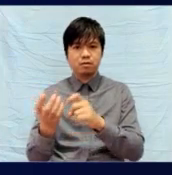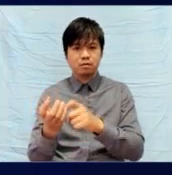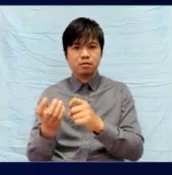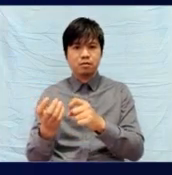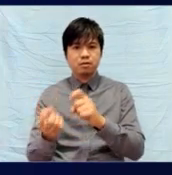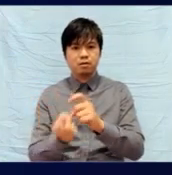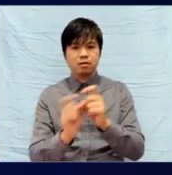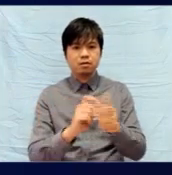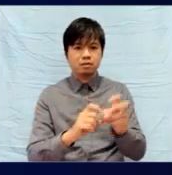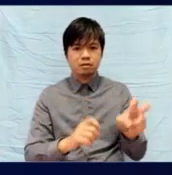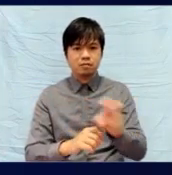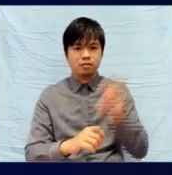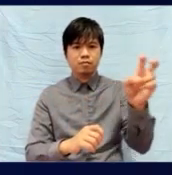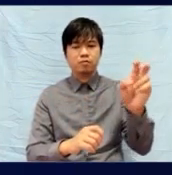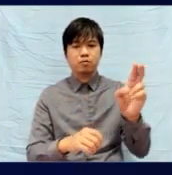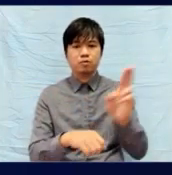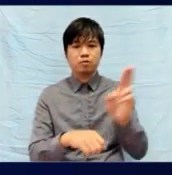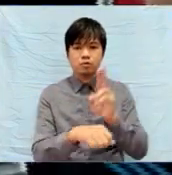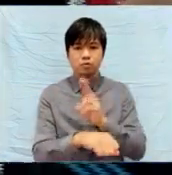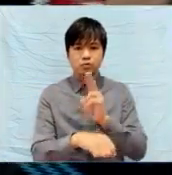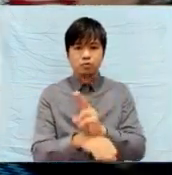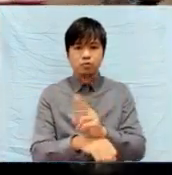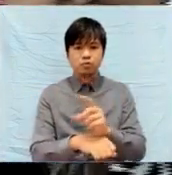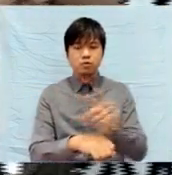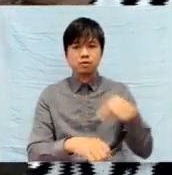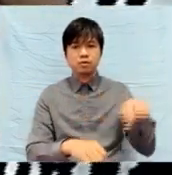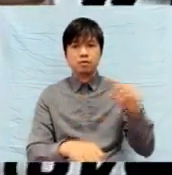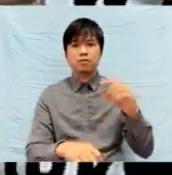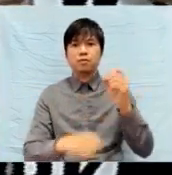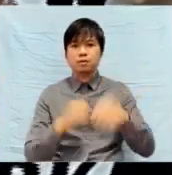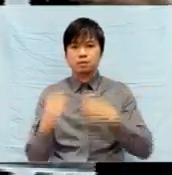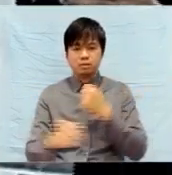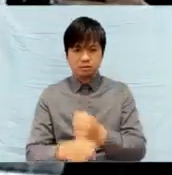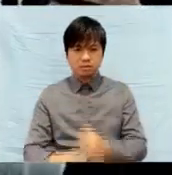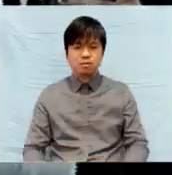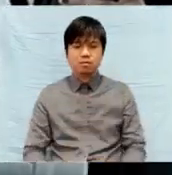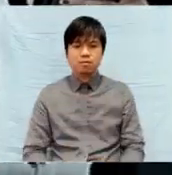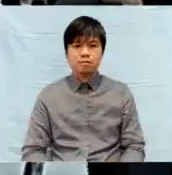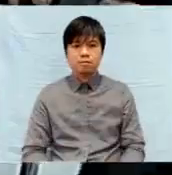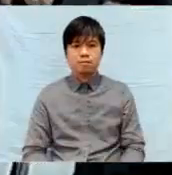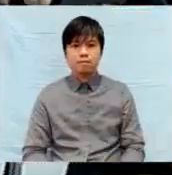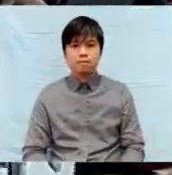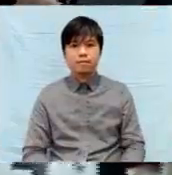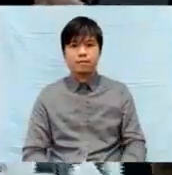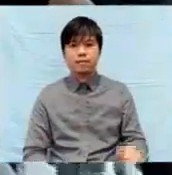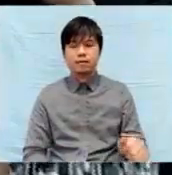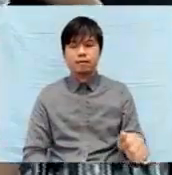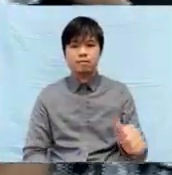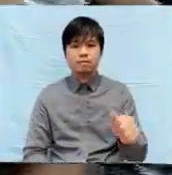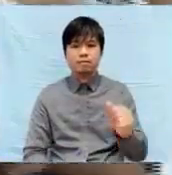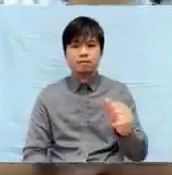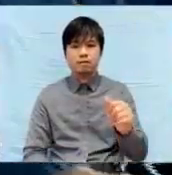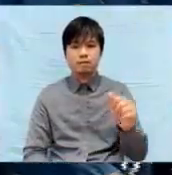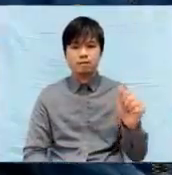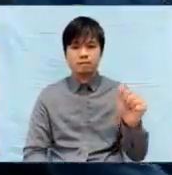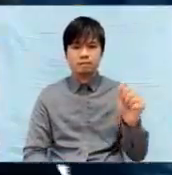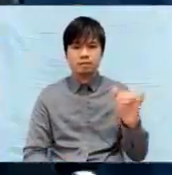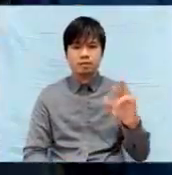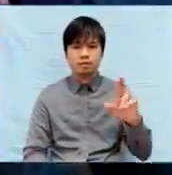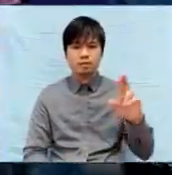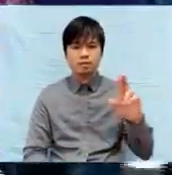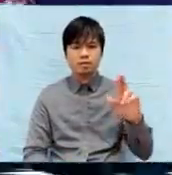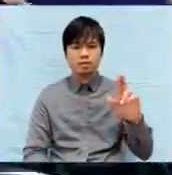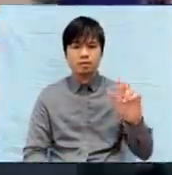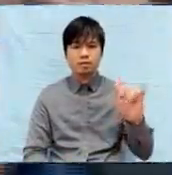within 1 year from date of issuance. Ang AirAsia naman sinusubukang magdagdag ng mga flight matapos